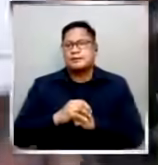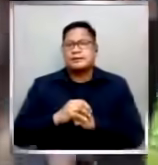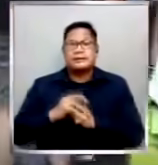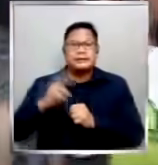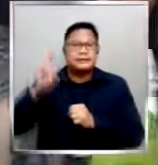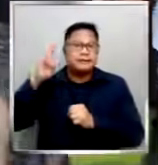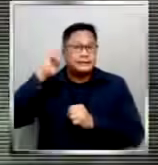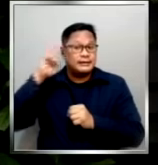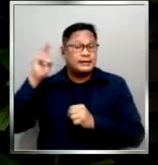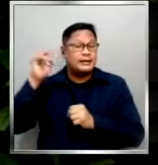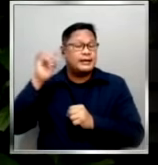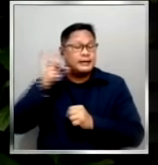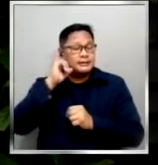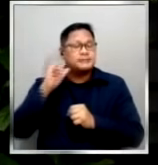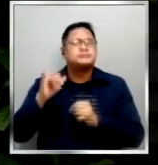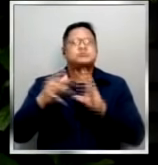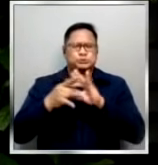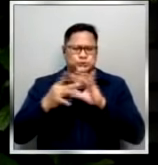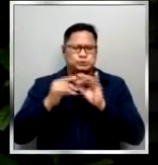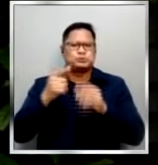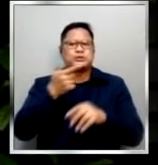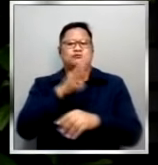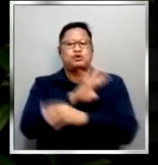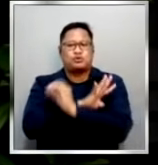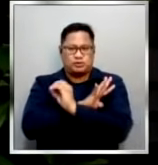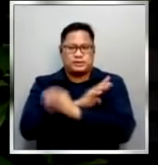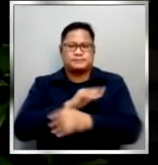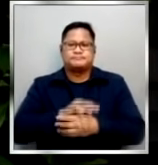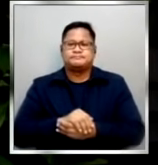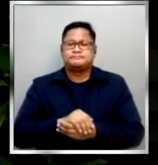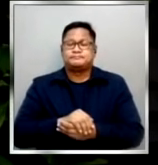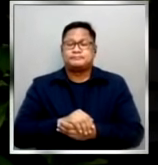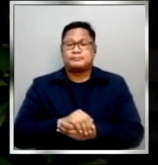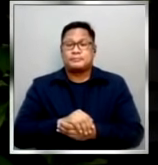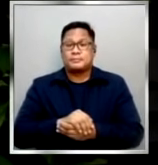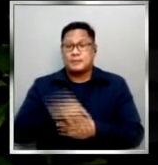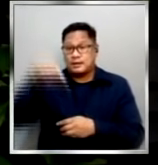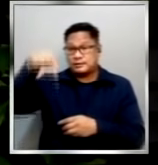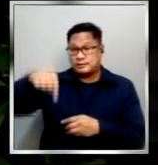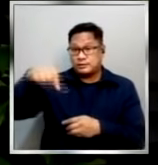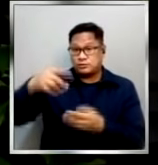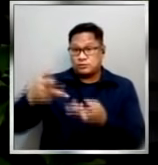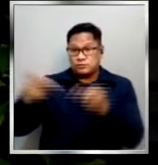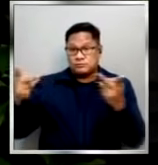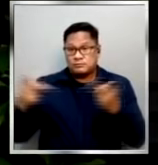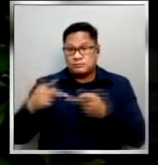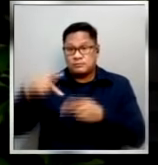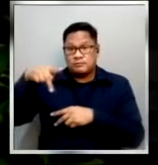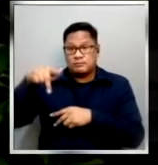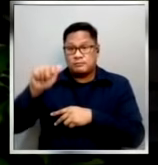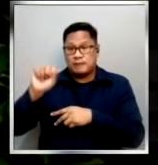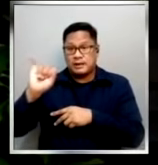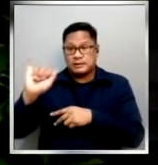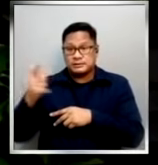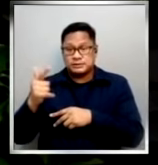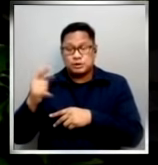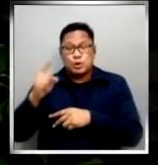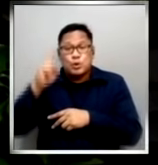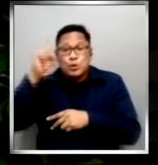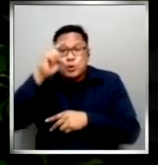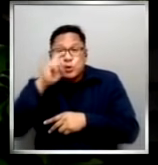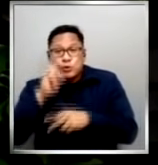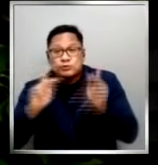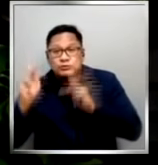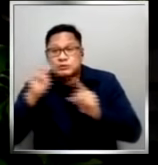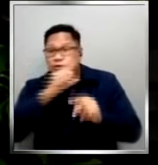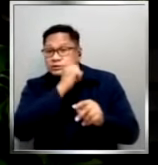Oras. Sa Pasig, napasabak sa pila ang mga senior citizen na kukuha ng ATM card para sa kanilang